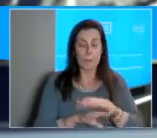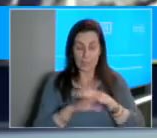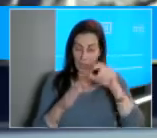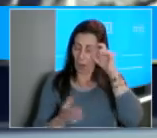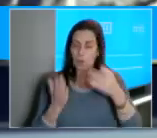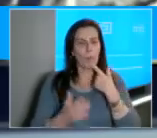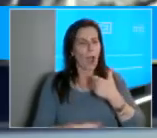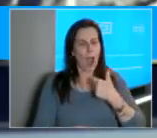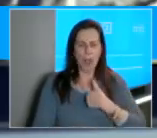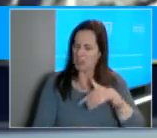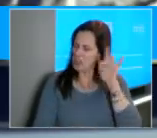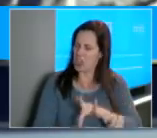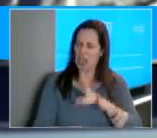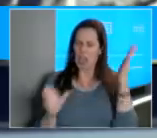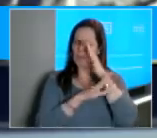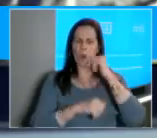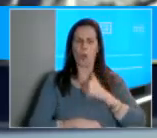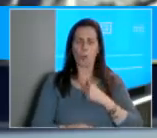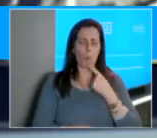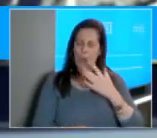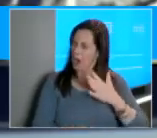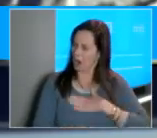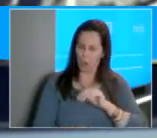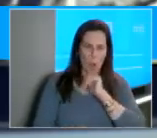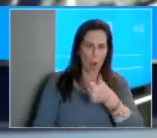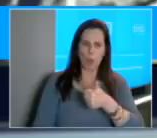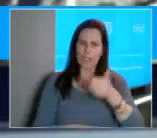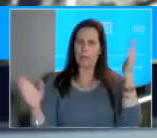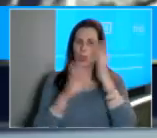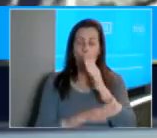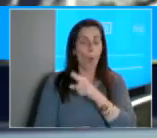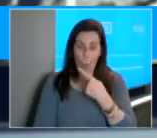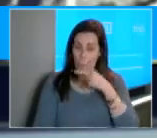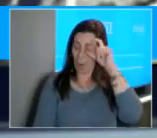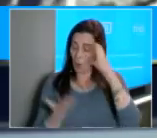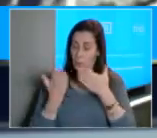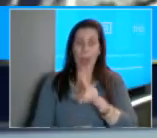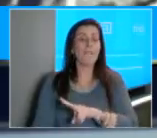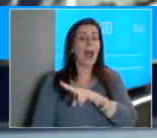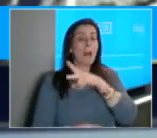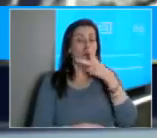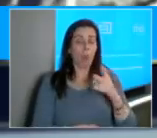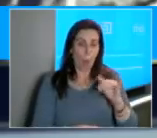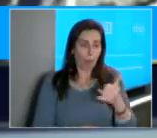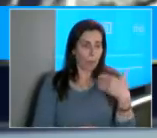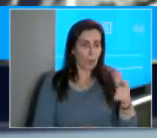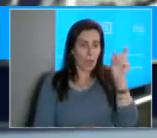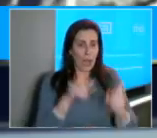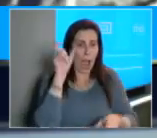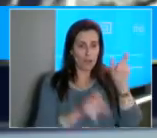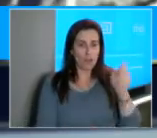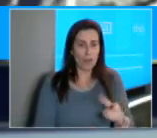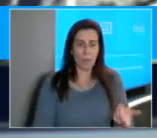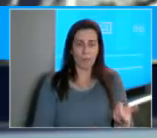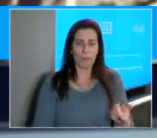אחד, הוא אומר, אני מגנה פיגועים באשר הם, אנחנו לא תומכים בטרור וכו' וכו'. מצד שני, הוא מאפשר לאנשים כן